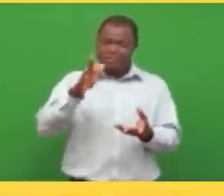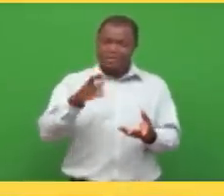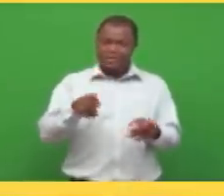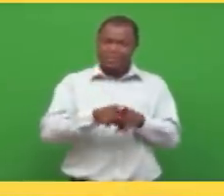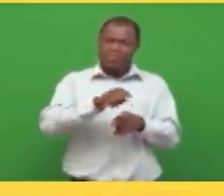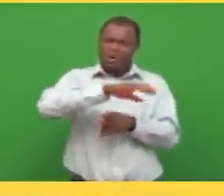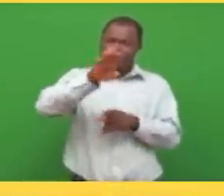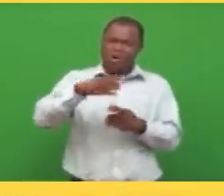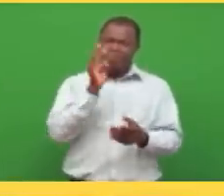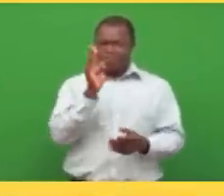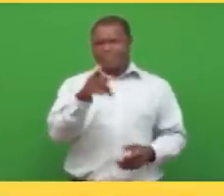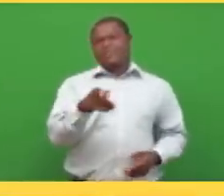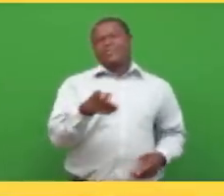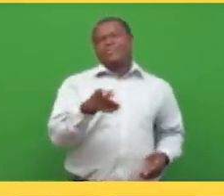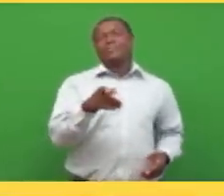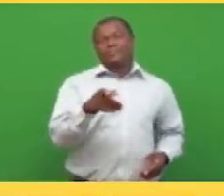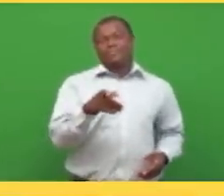zvese zvinokonzera utsi